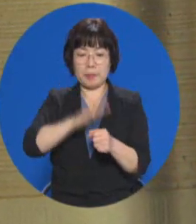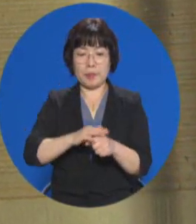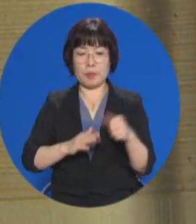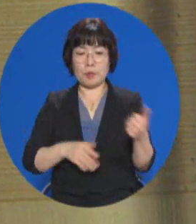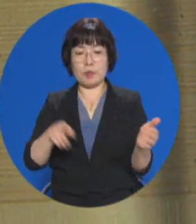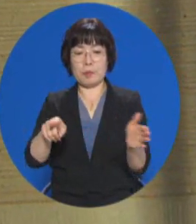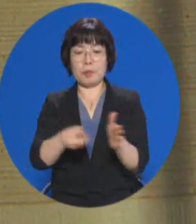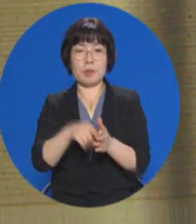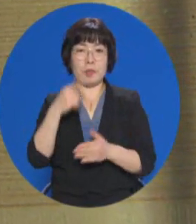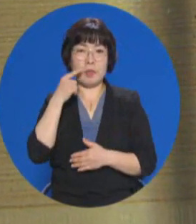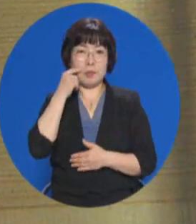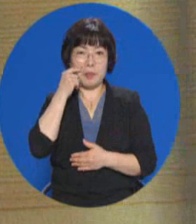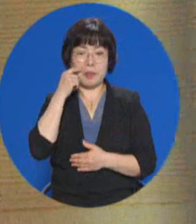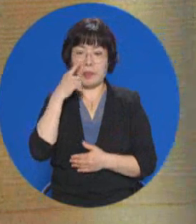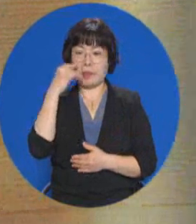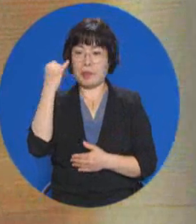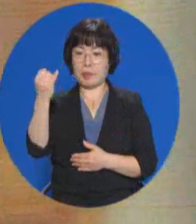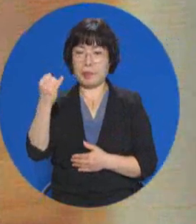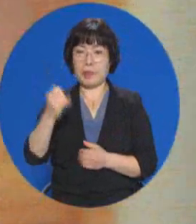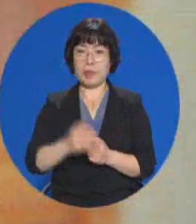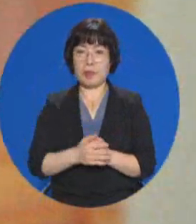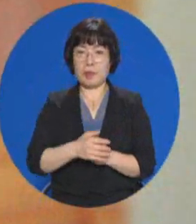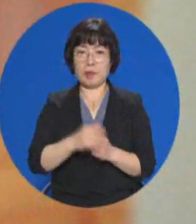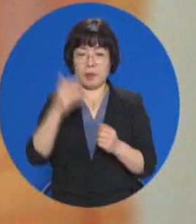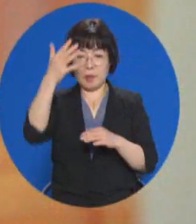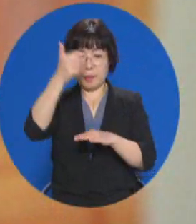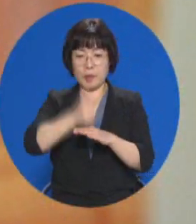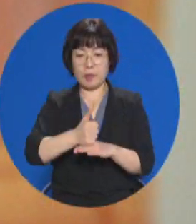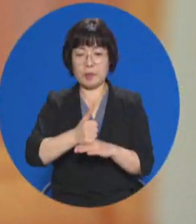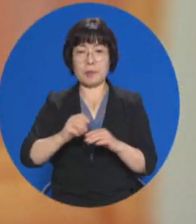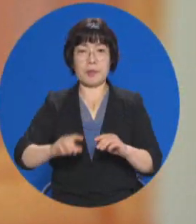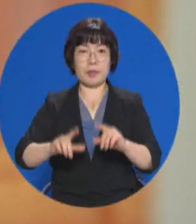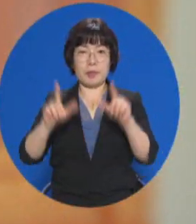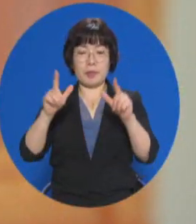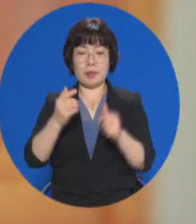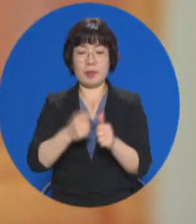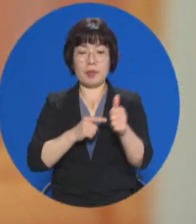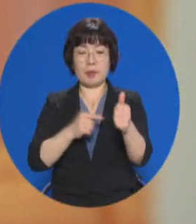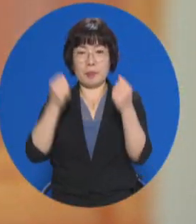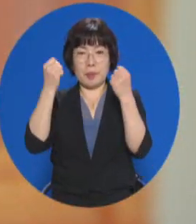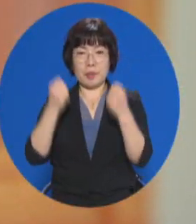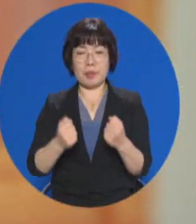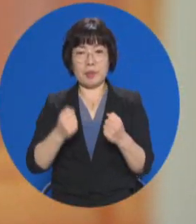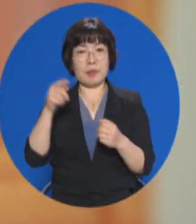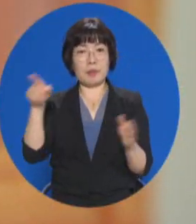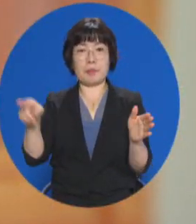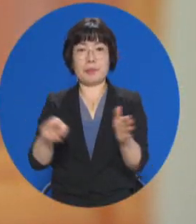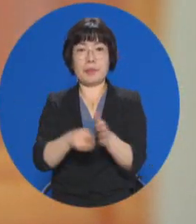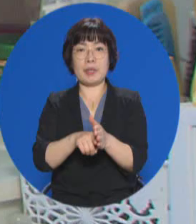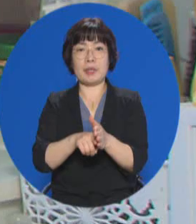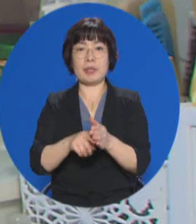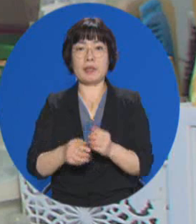수 없었던 박 씨의 어머니는 눈을 감는 순간까지도 남편이 살아있을 거라고 믿었습니다.